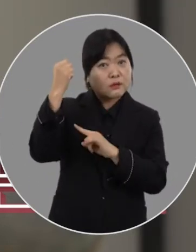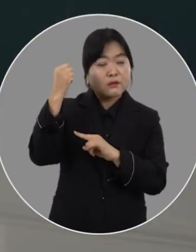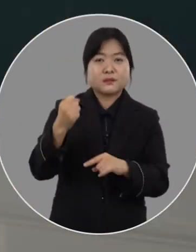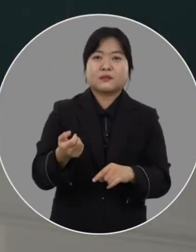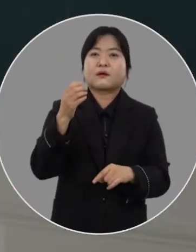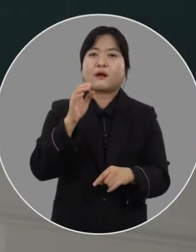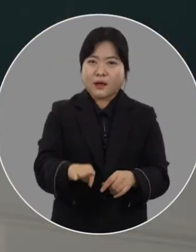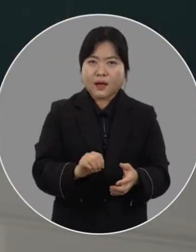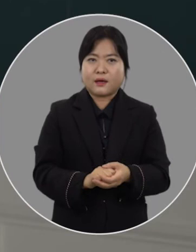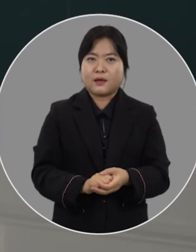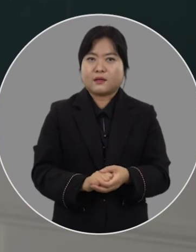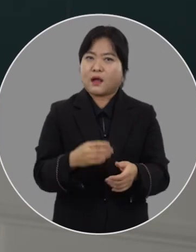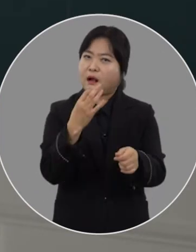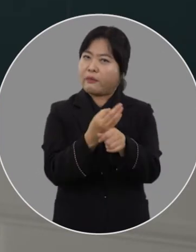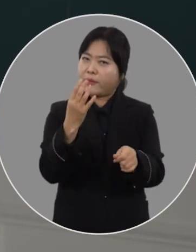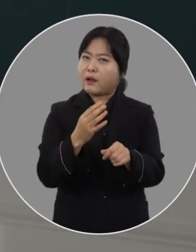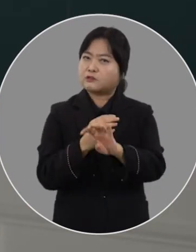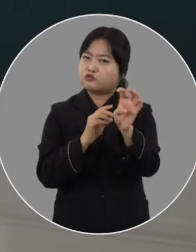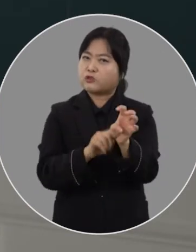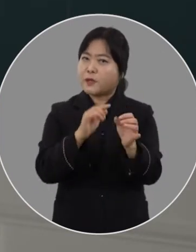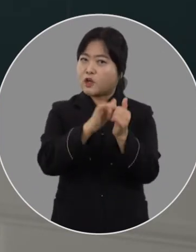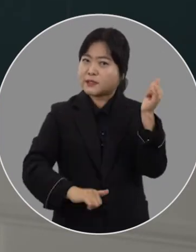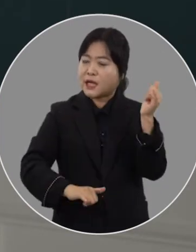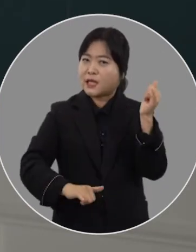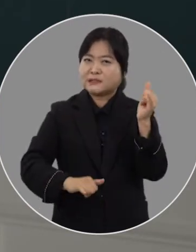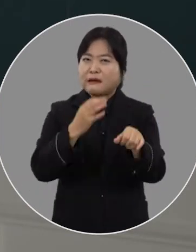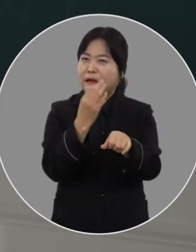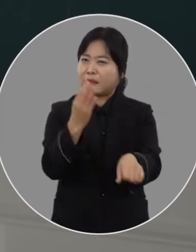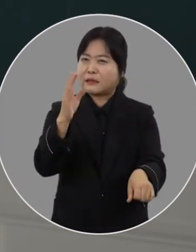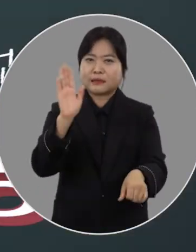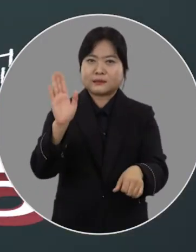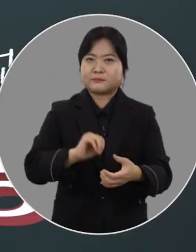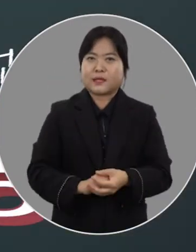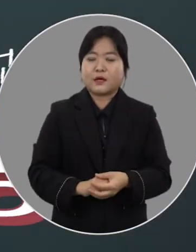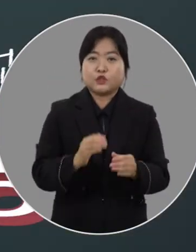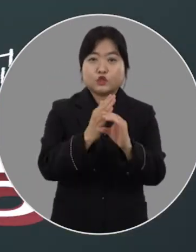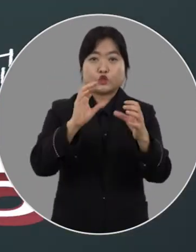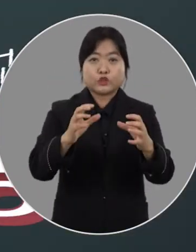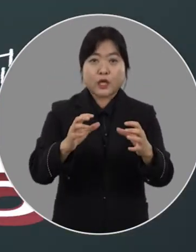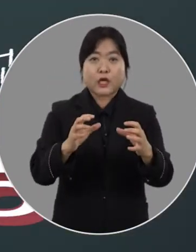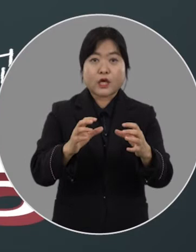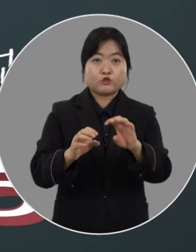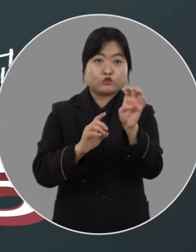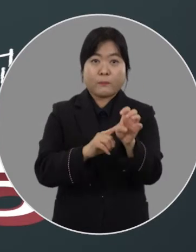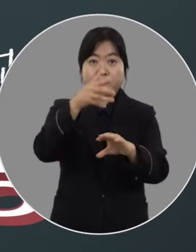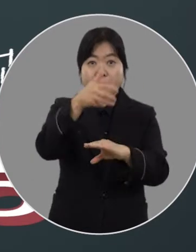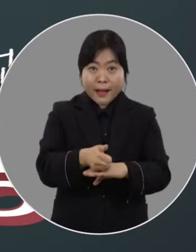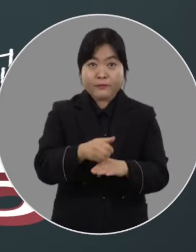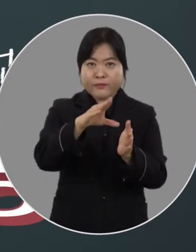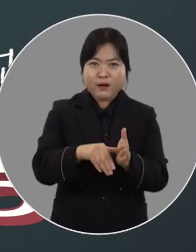있습니다. 그러나 그렇게 간단하게 유럽의 역사가 전개되지 않았는데요. 중세 유럽의 말기가